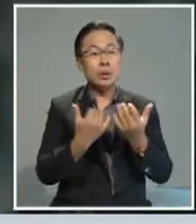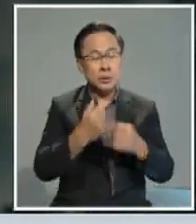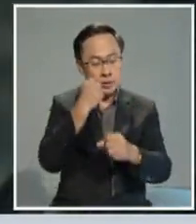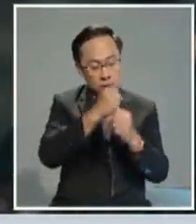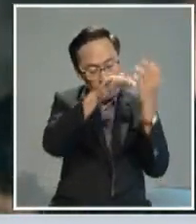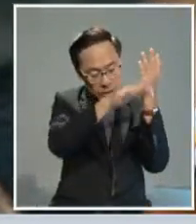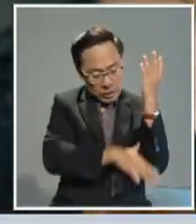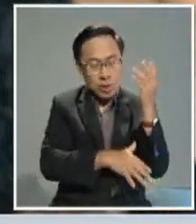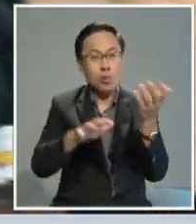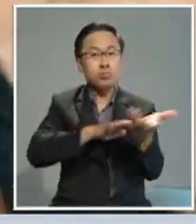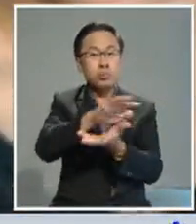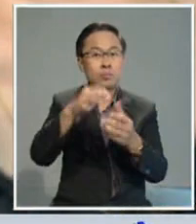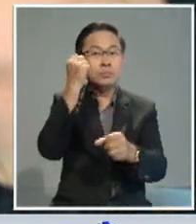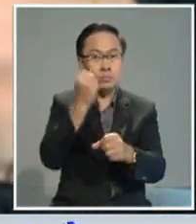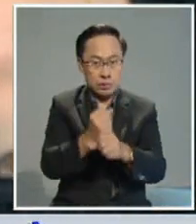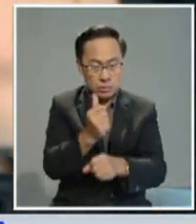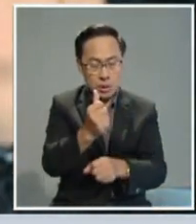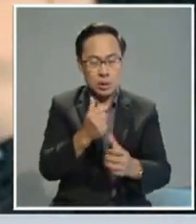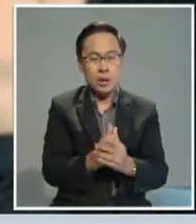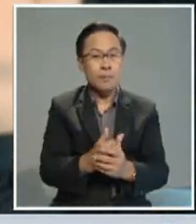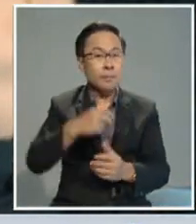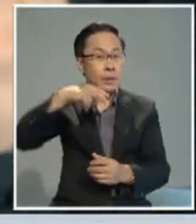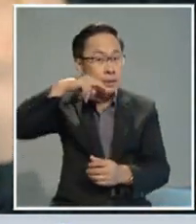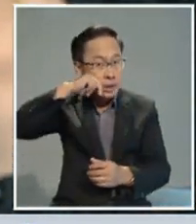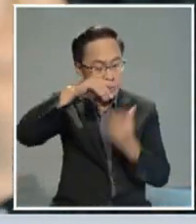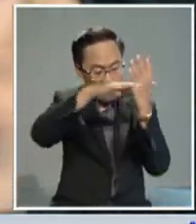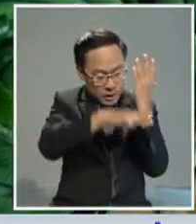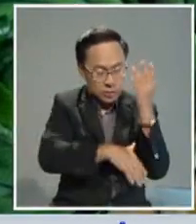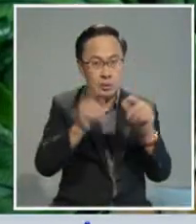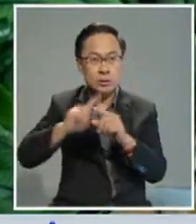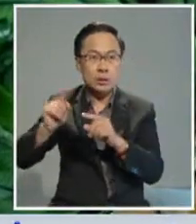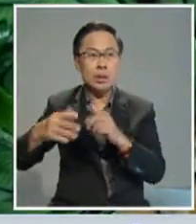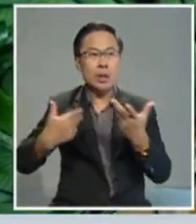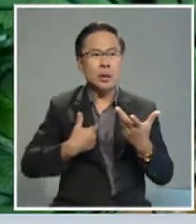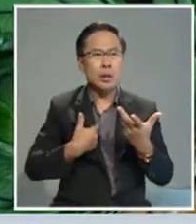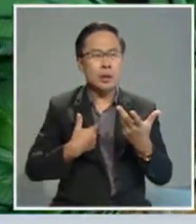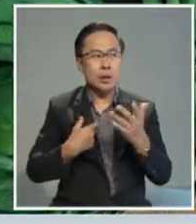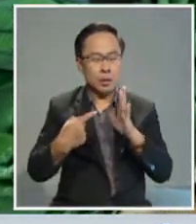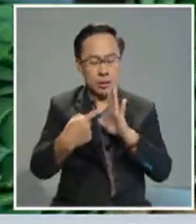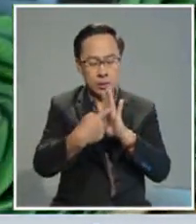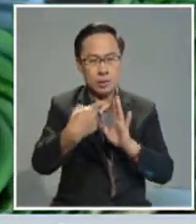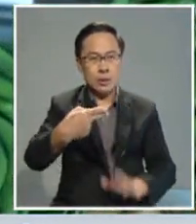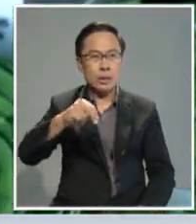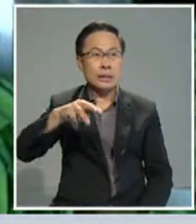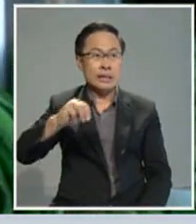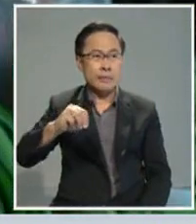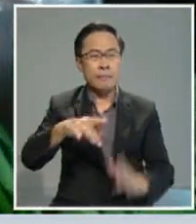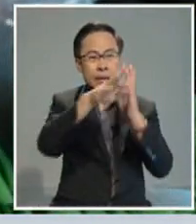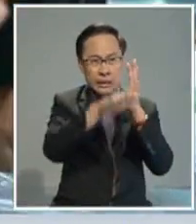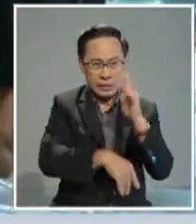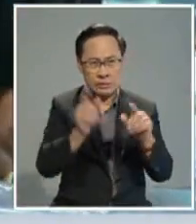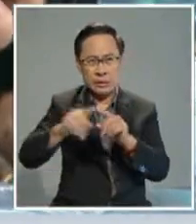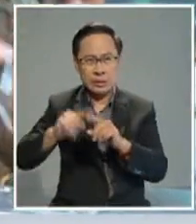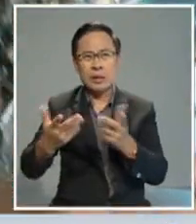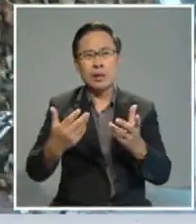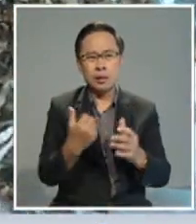ดจากฟาร์มเจ๊เนี่ยเอามาแปรรูปใช่ไหม ใช่ค่ะ ทำเป็นน้ำเห็ดแล้วทำเป็นอะไรอีกฮะ จะมีแหนมเห็ดน้ำพริกเห็ดเห็ดแห้งจะเป็นหลินจือ